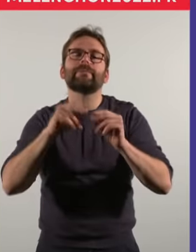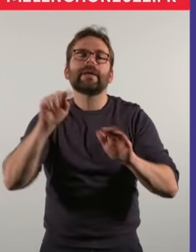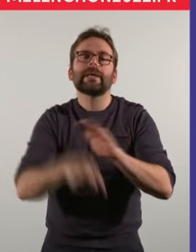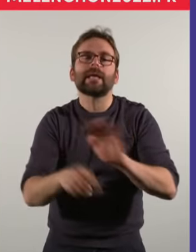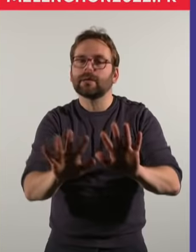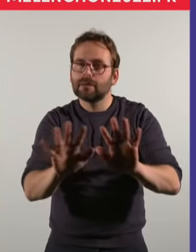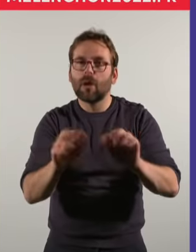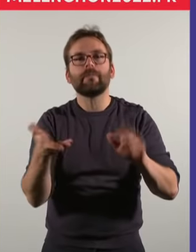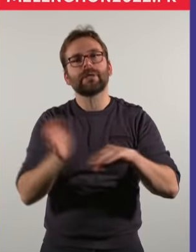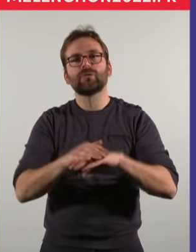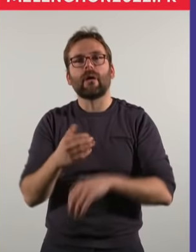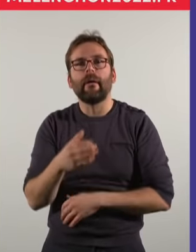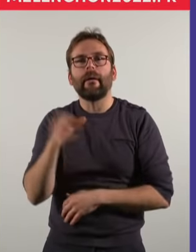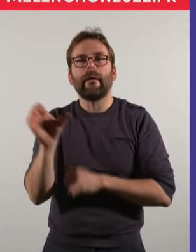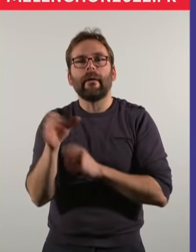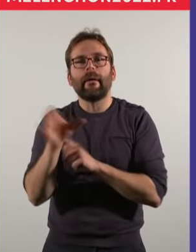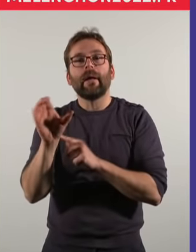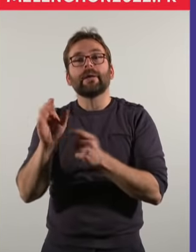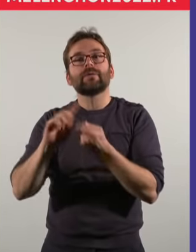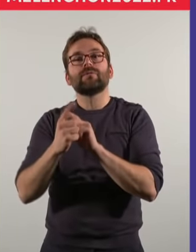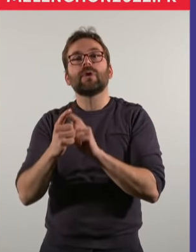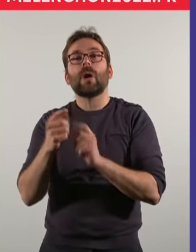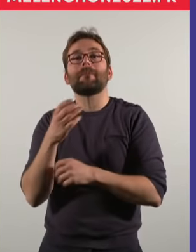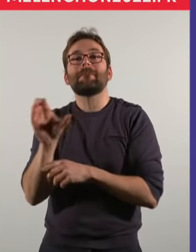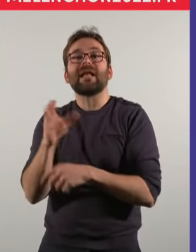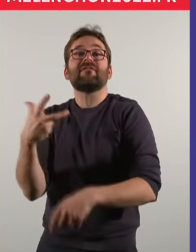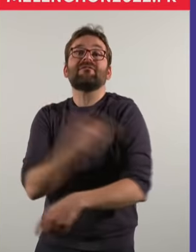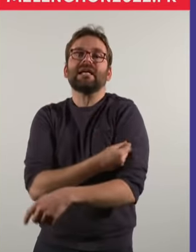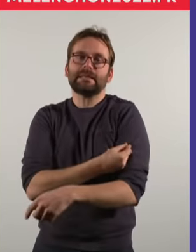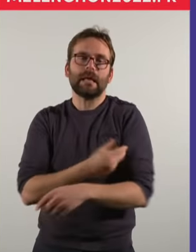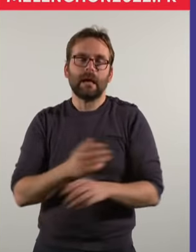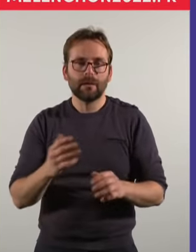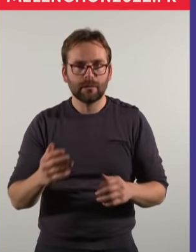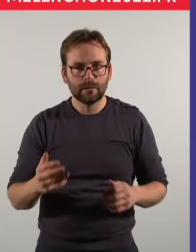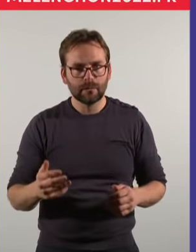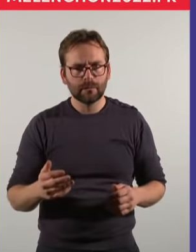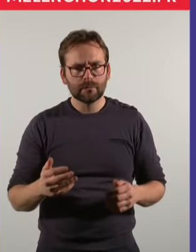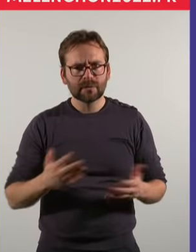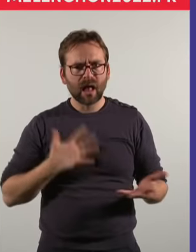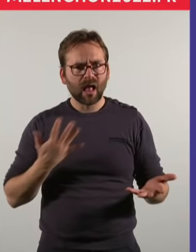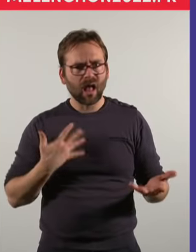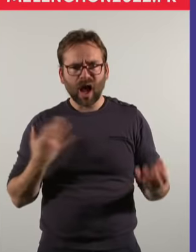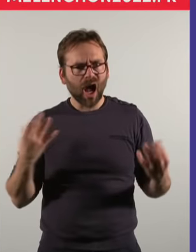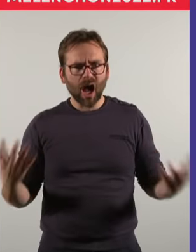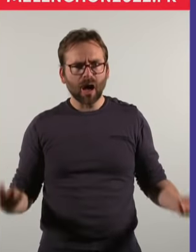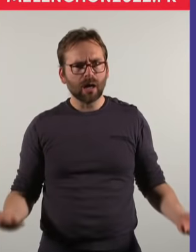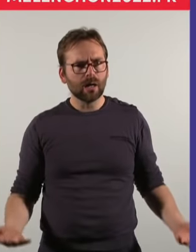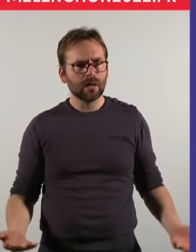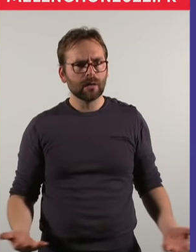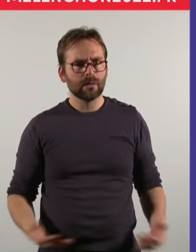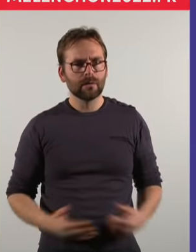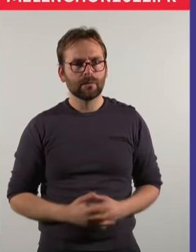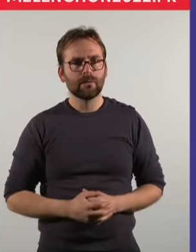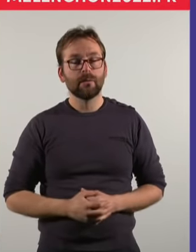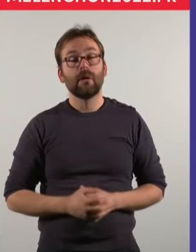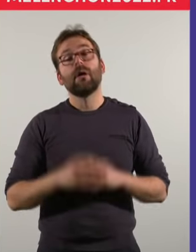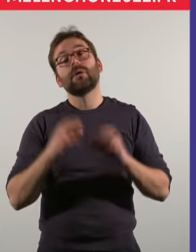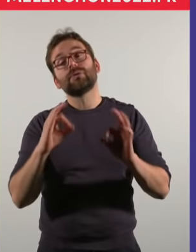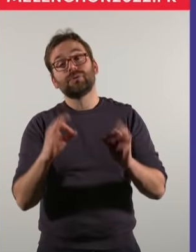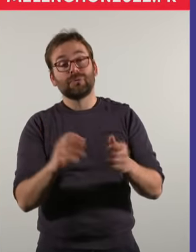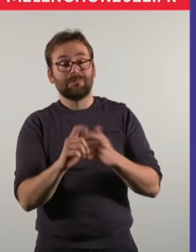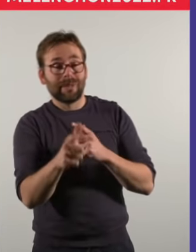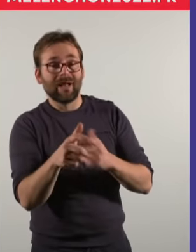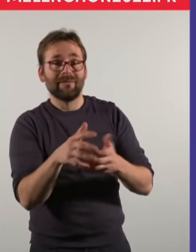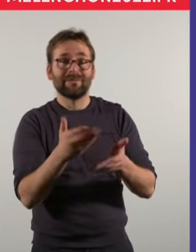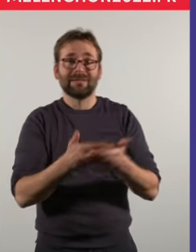assez vite, le pass vaccinal, tout ça ne sert à rien. Et alors, on va déclencher des situations